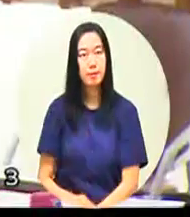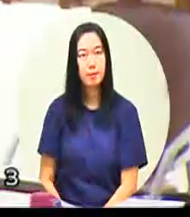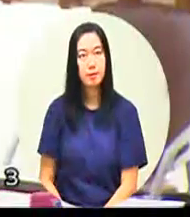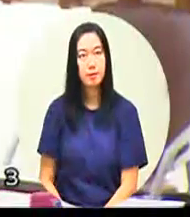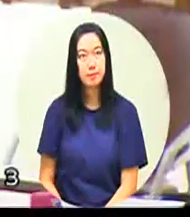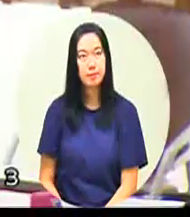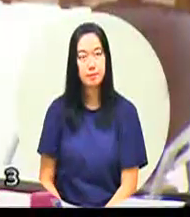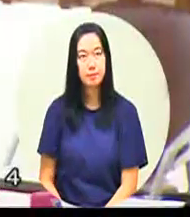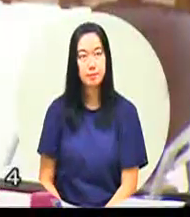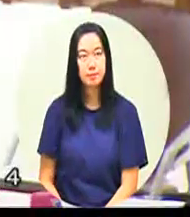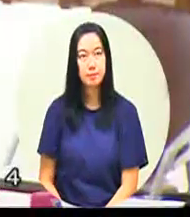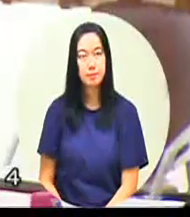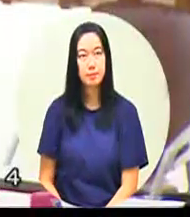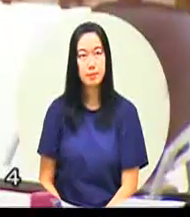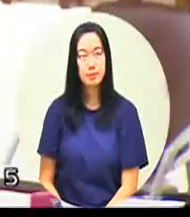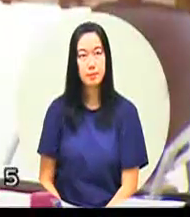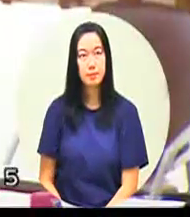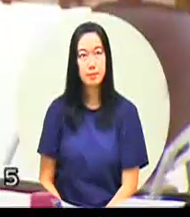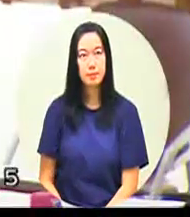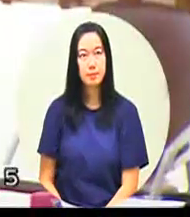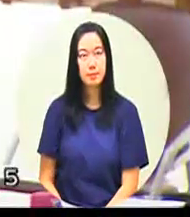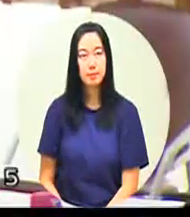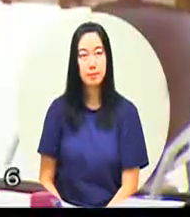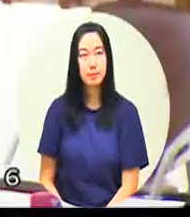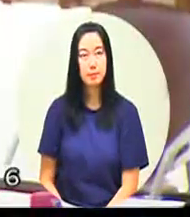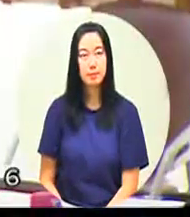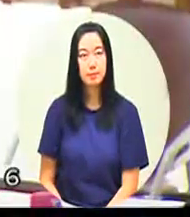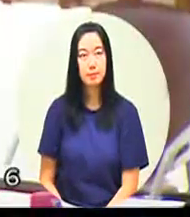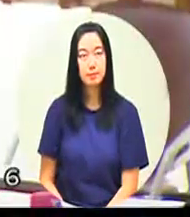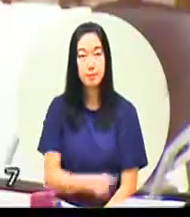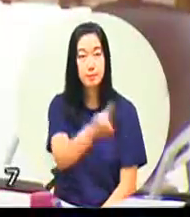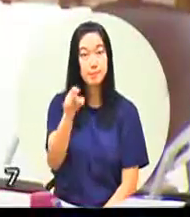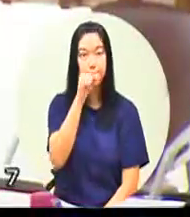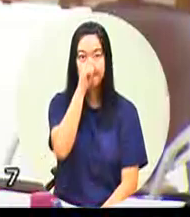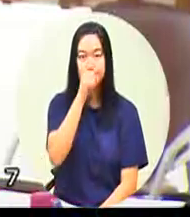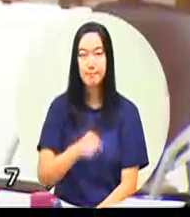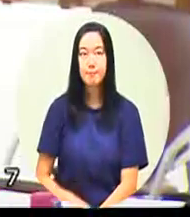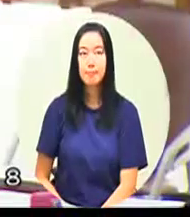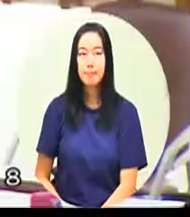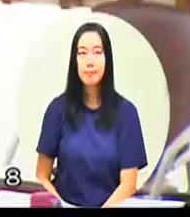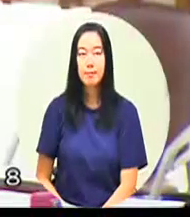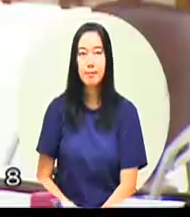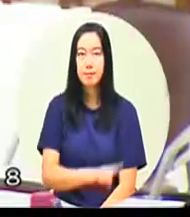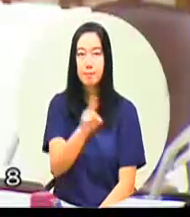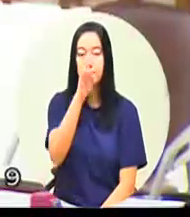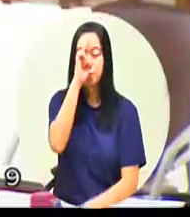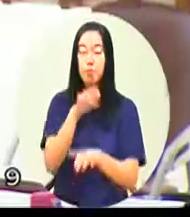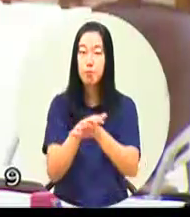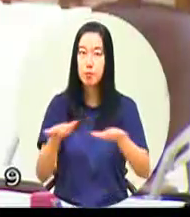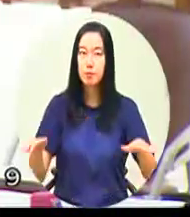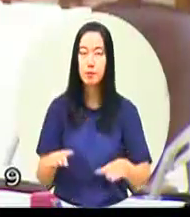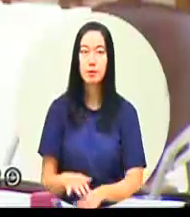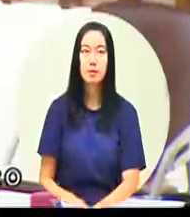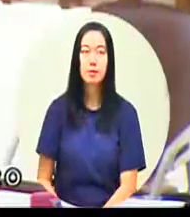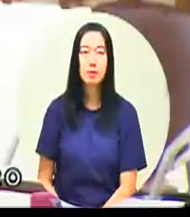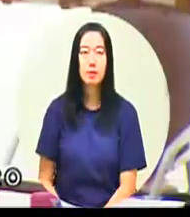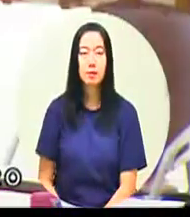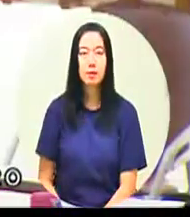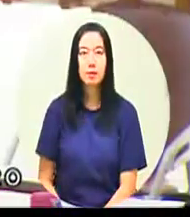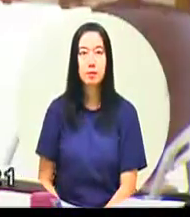先生、女士、小姐，大家算是。午安哈，接近晚安的时